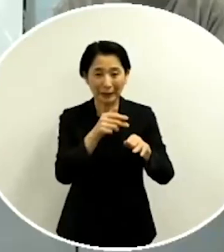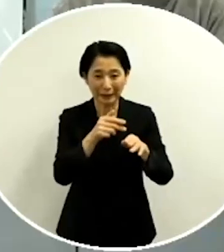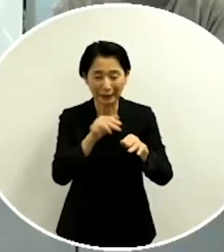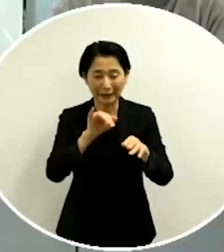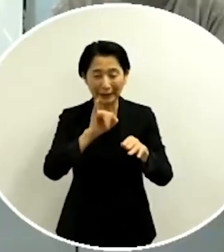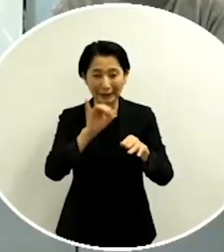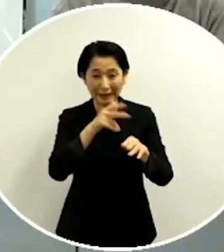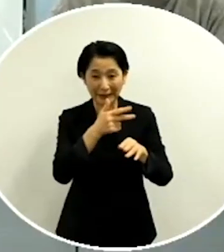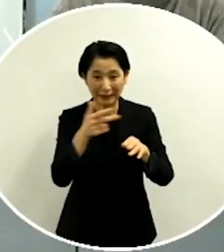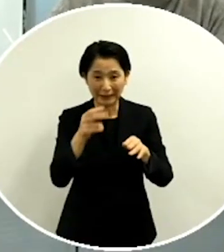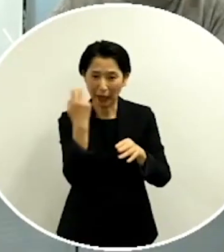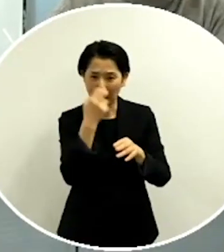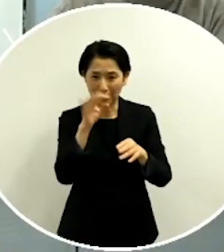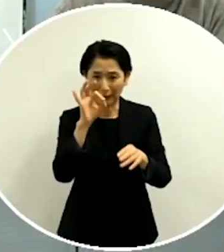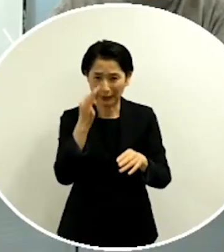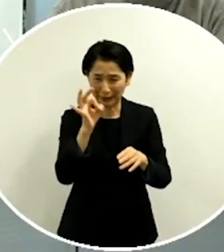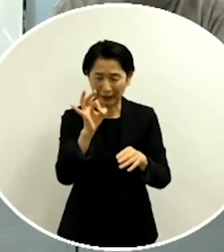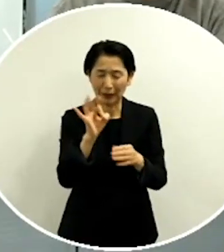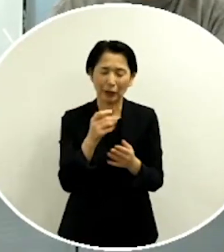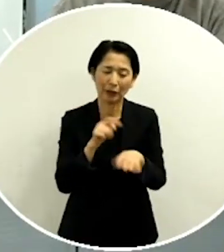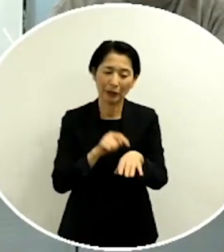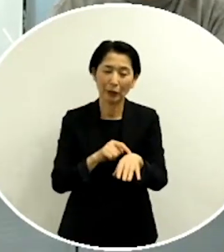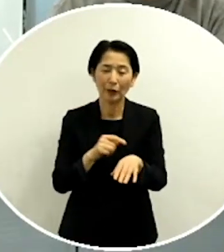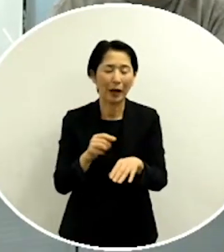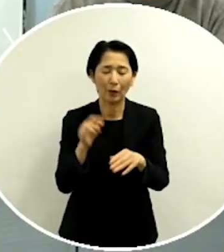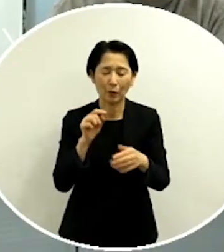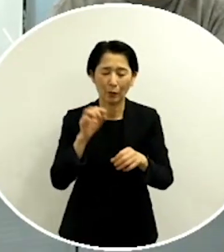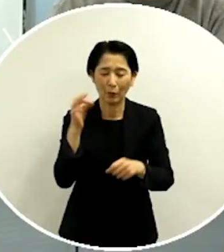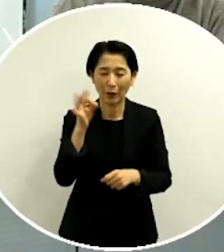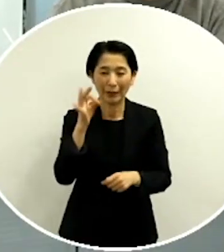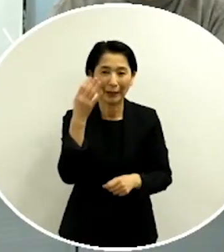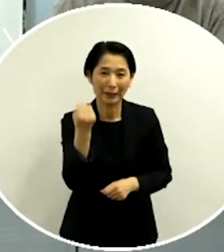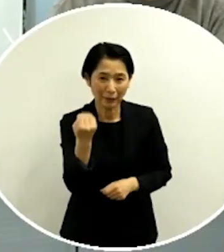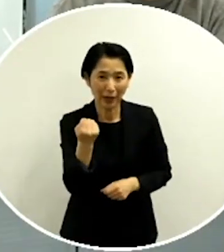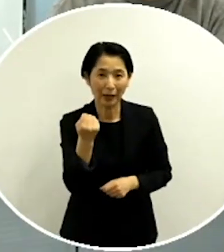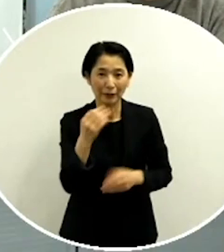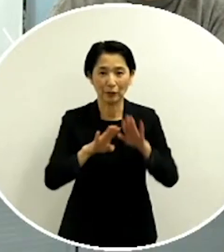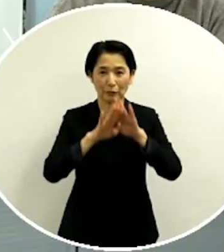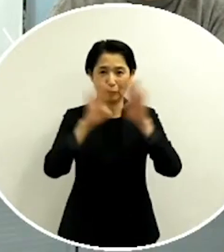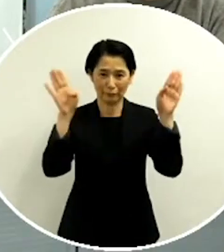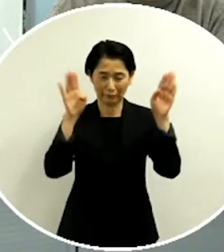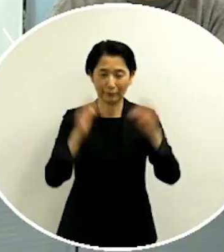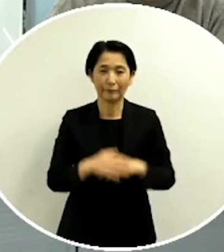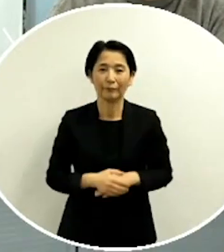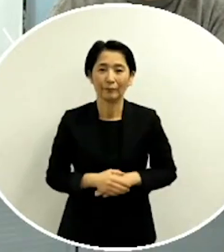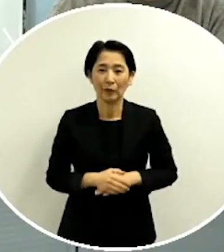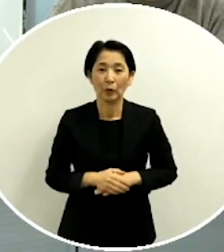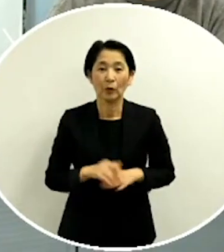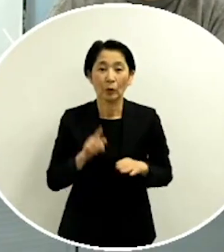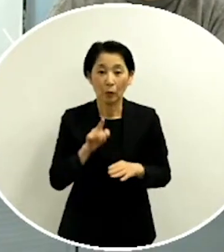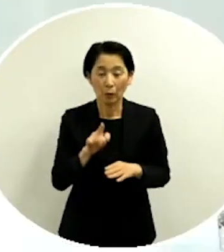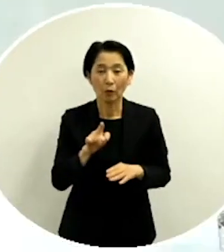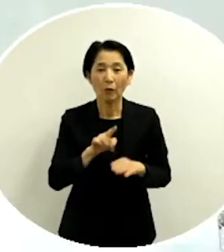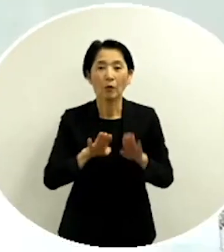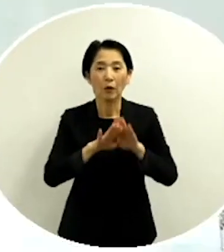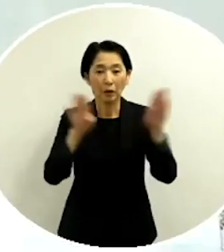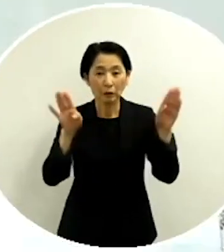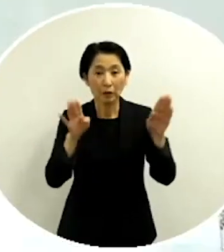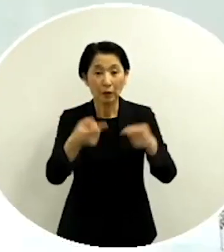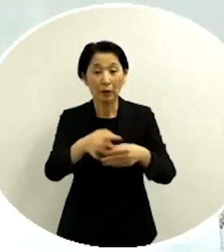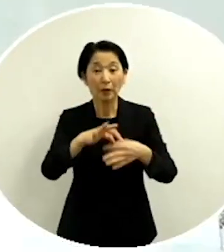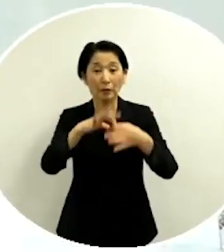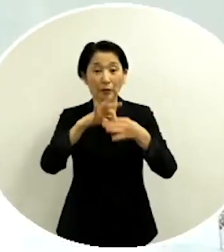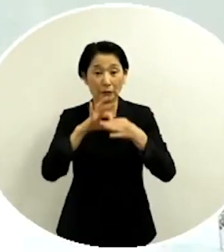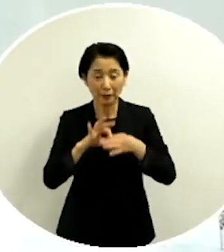収入どれほど使用料が入っているかまあそういう情報も公開をするそれをやったことによって何が起こったか